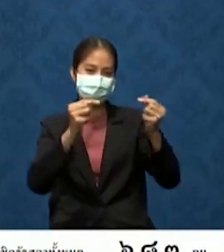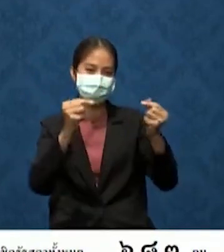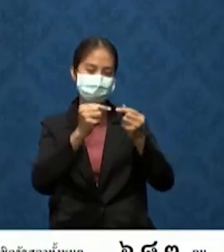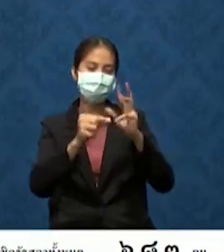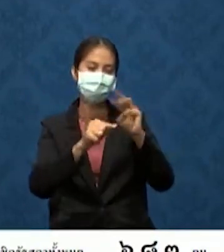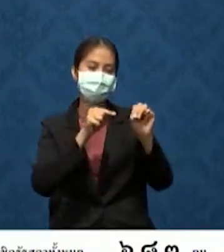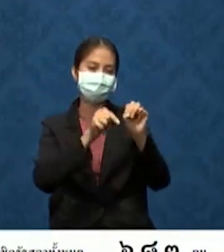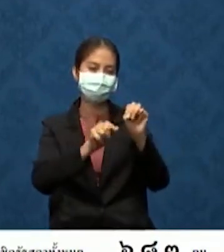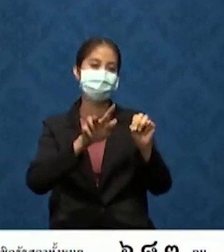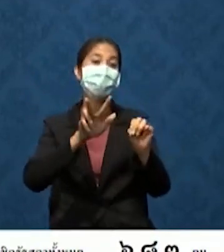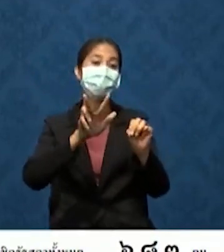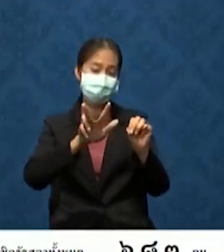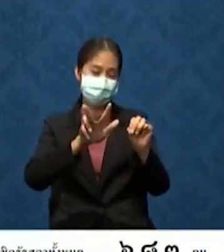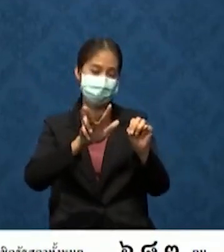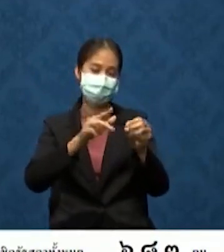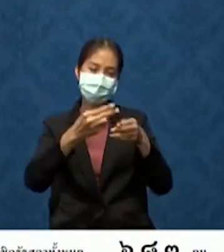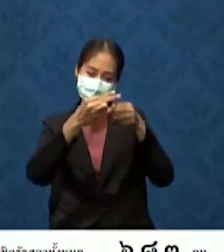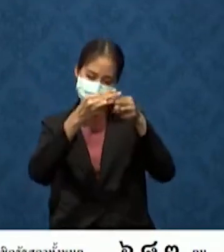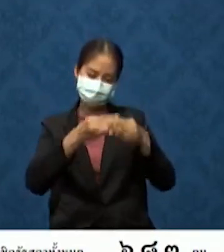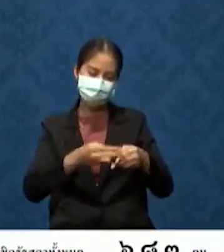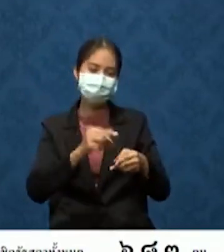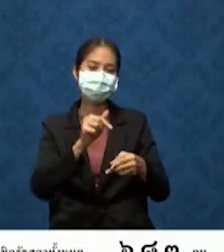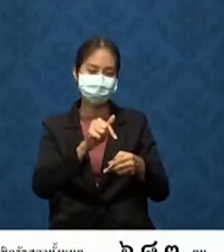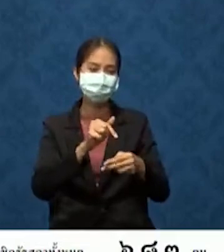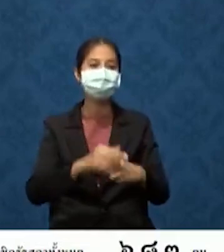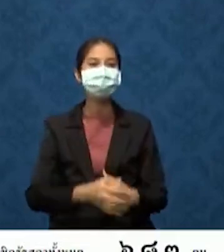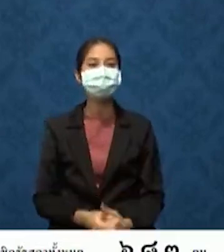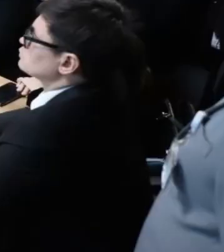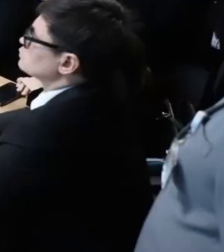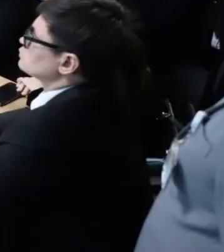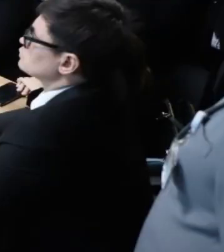ทึเป็การใหยกเลิกคำสั่งของขอสช.นะครับ